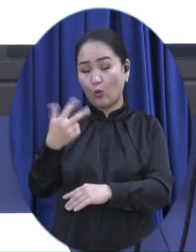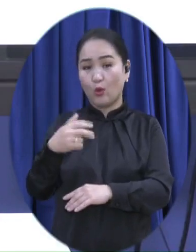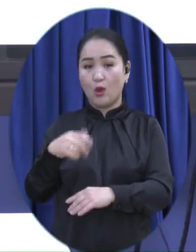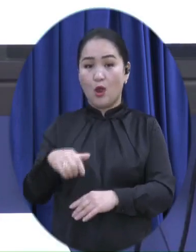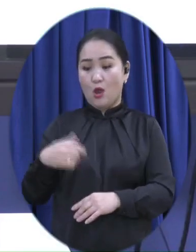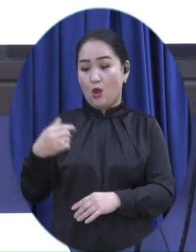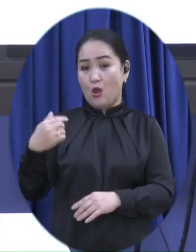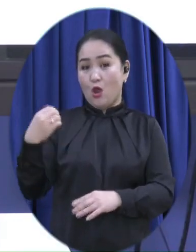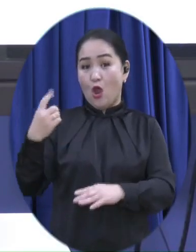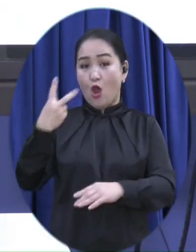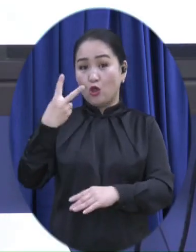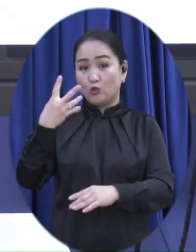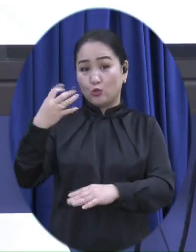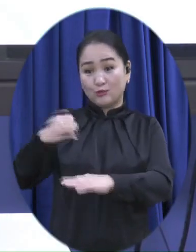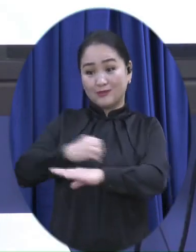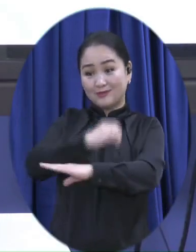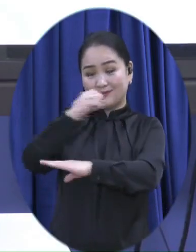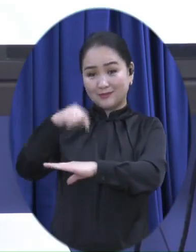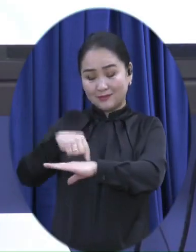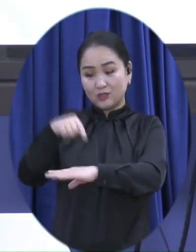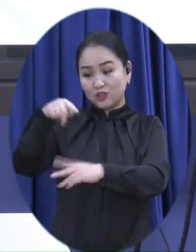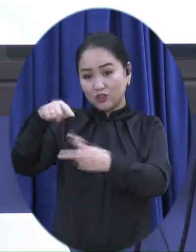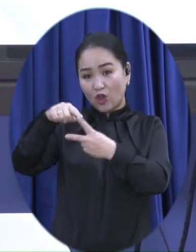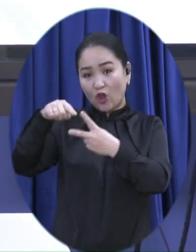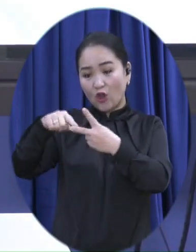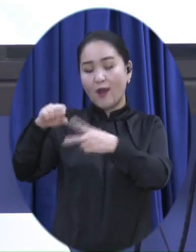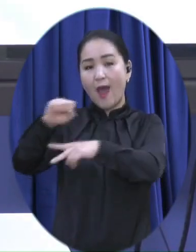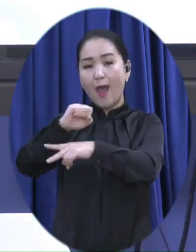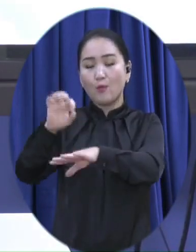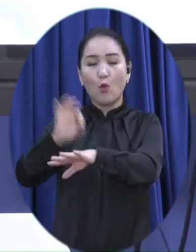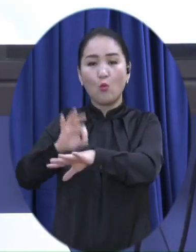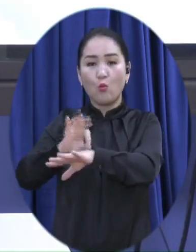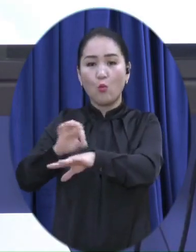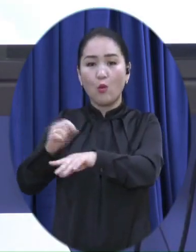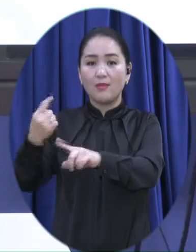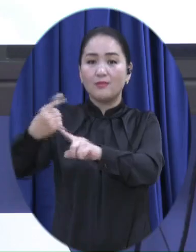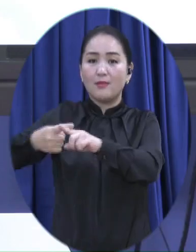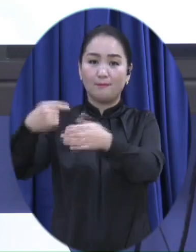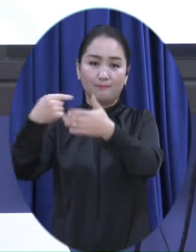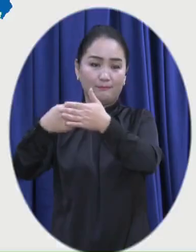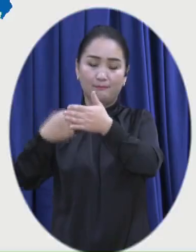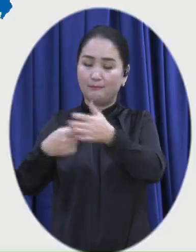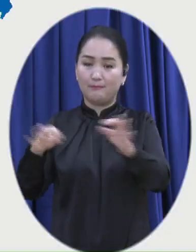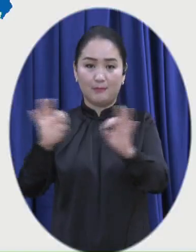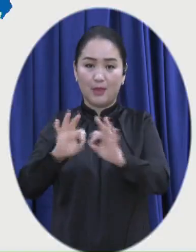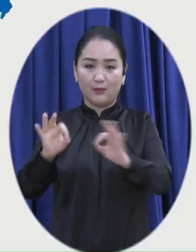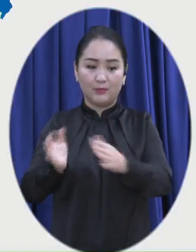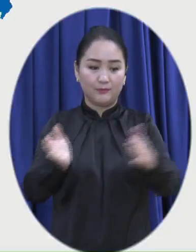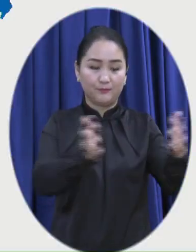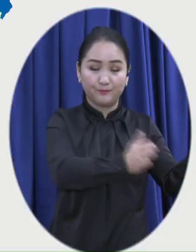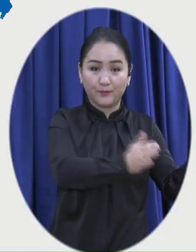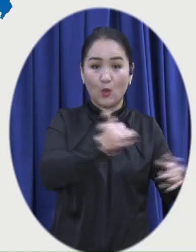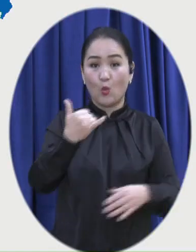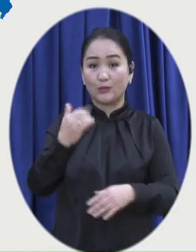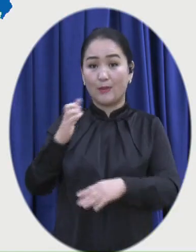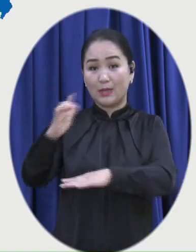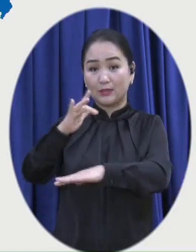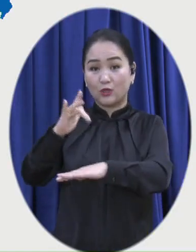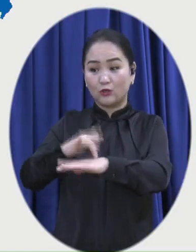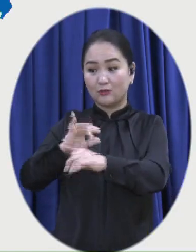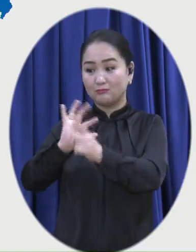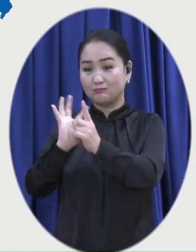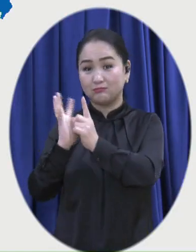өнгөрсөн 24 цагийн дотор бол энэ хоёр аймагт өвчлөл нэмэгдэж бүртгэгдээгүй. За Улаанбаатар хотын хэмжээнд кластер